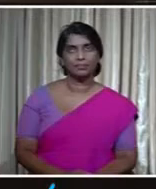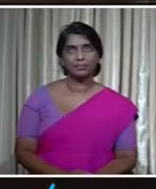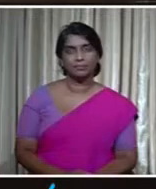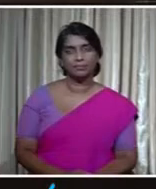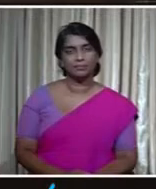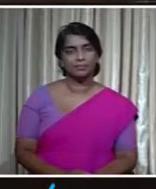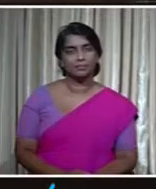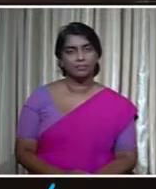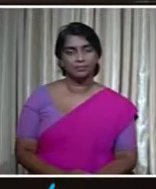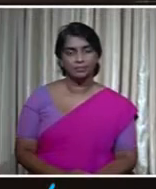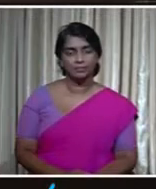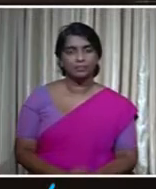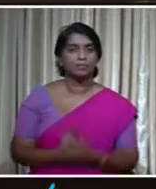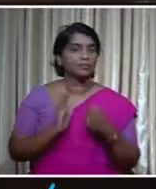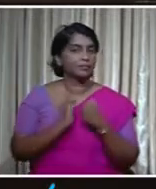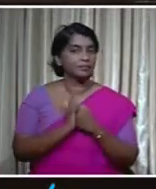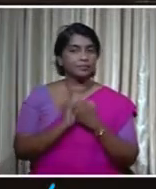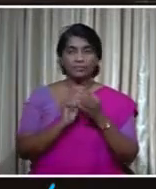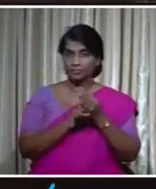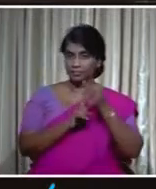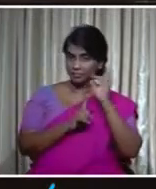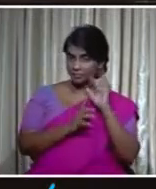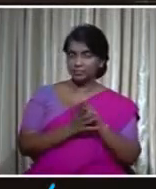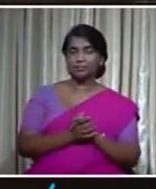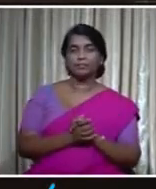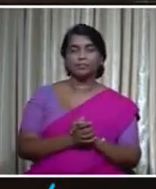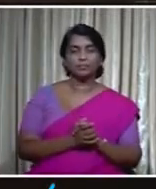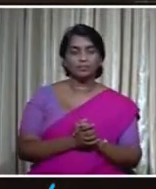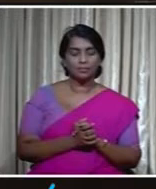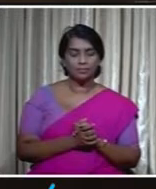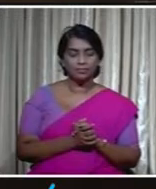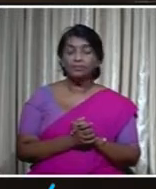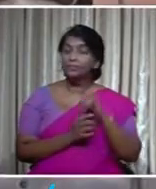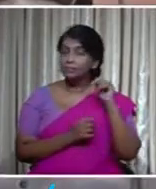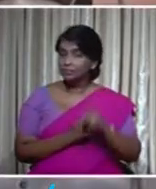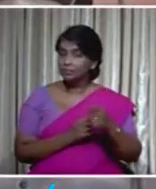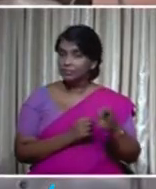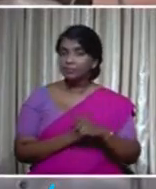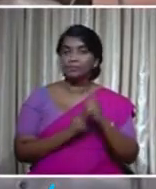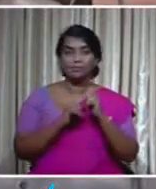அங்கம் உறுப்பினர் அவர்களே, இன்றைய தினம் இந்த கல்வி அமைச்சுக்கு கீழே